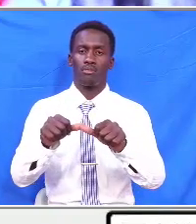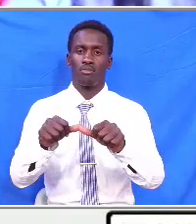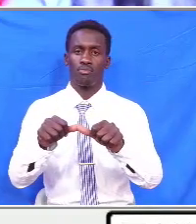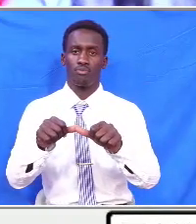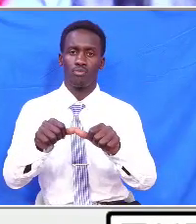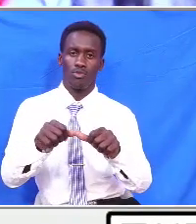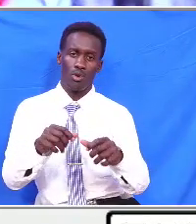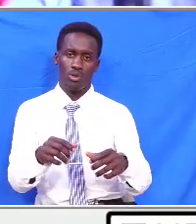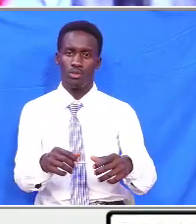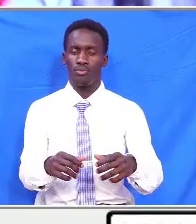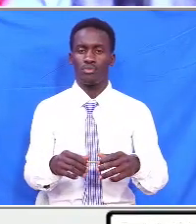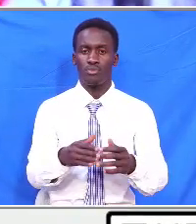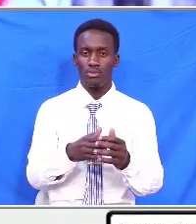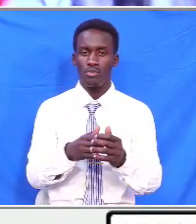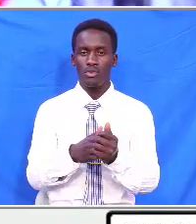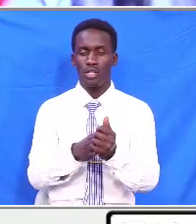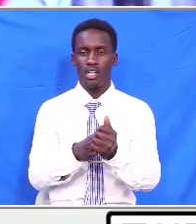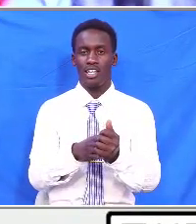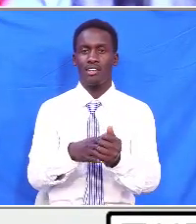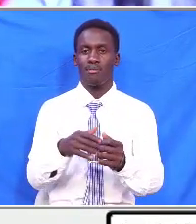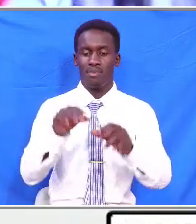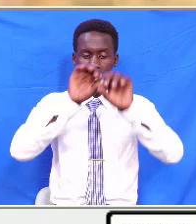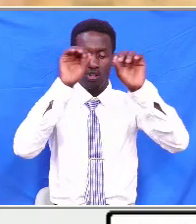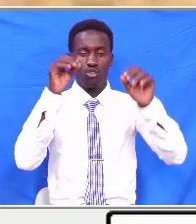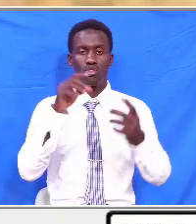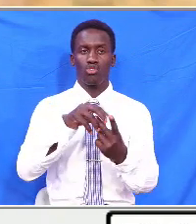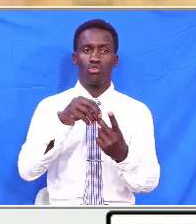ambalo halijawahi kutokea na halikufaa.